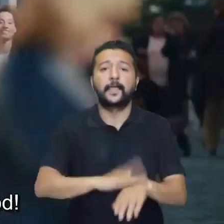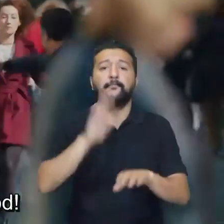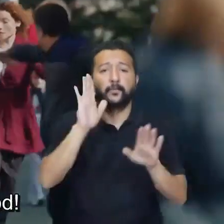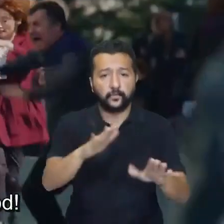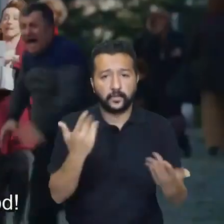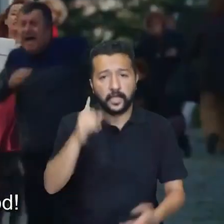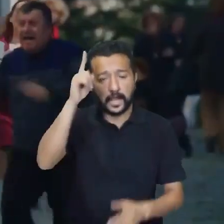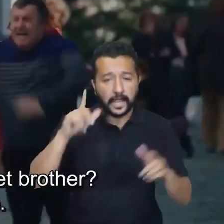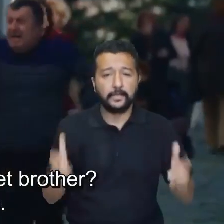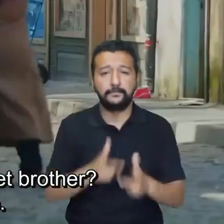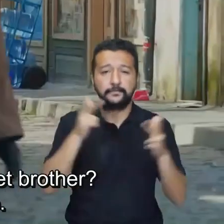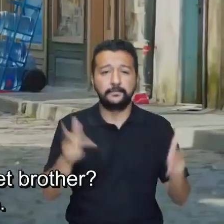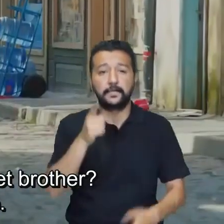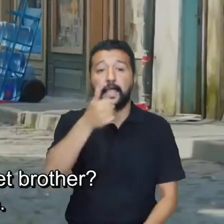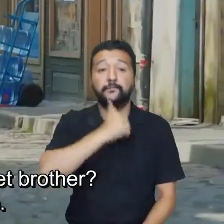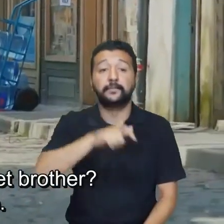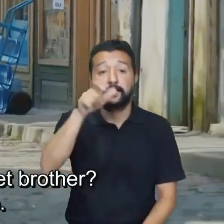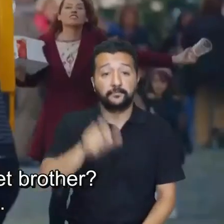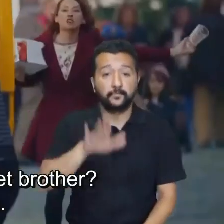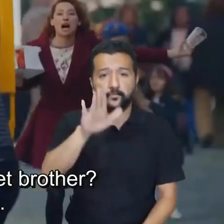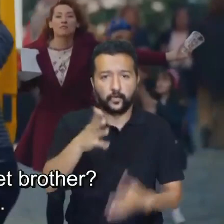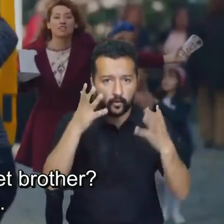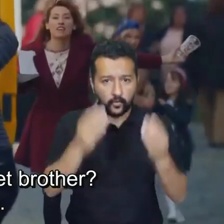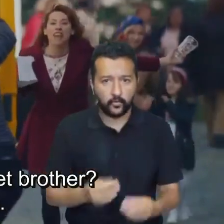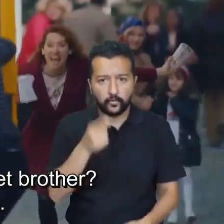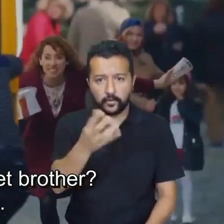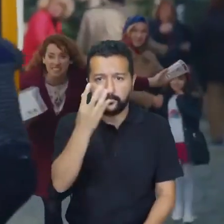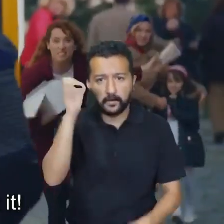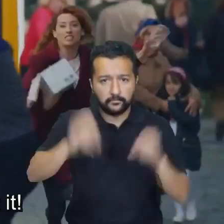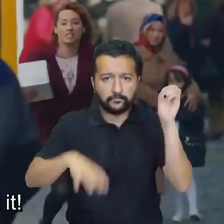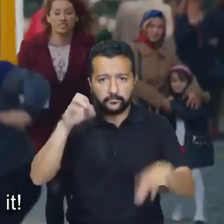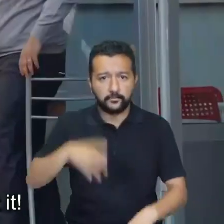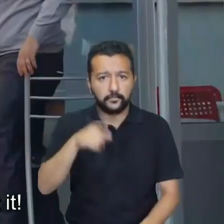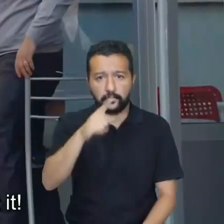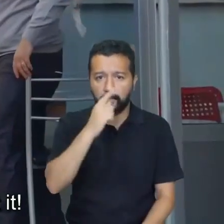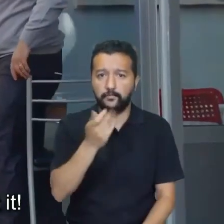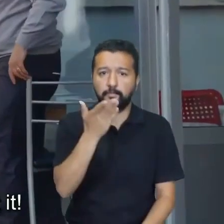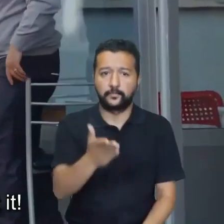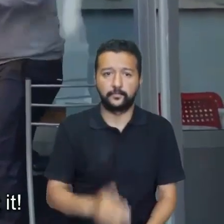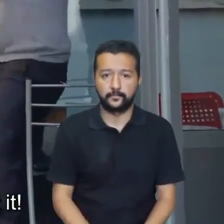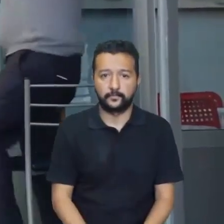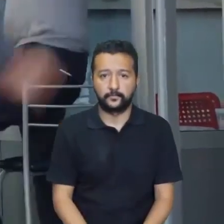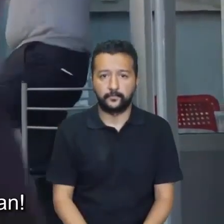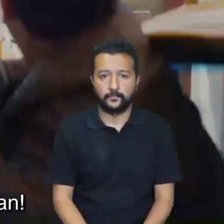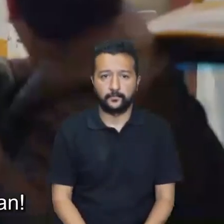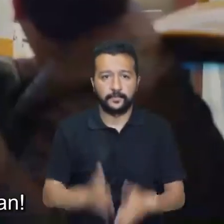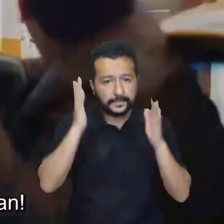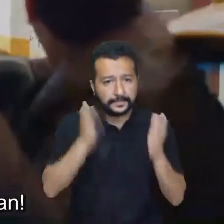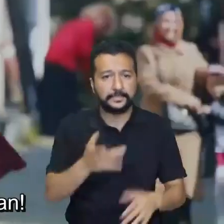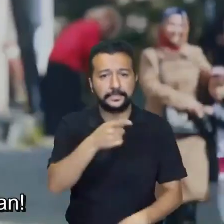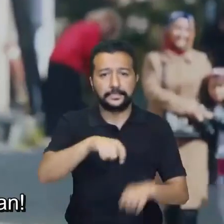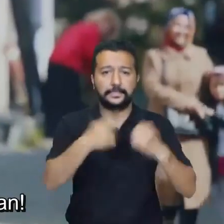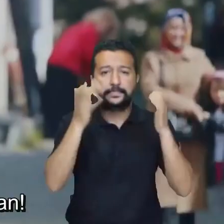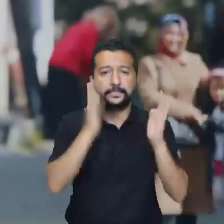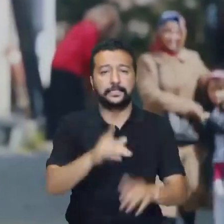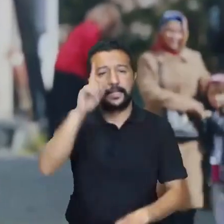aşkım! Allah! Şerket abi! Yapma kanarım! Ne oldu abi? Bardaklar gidiyor. Ya! Aldım ki ben hanet olsun! Kendisi kırılır